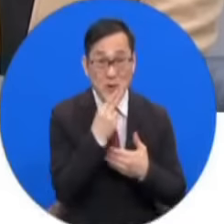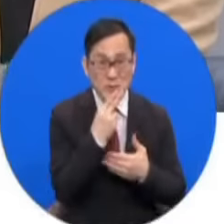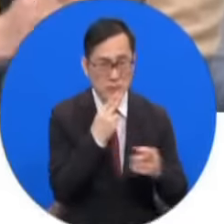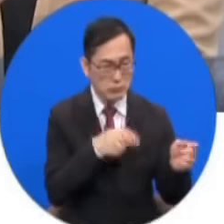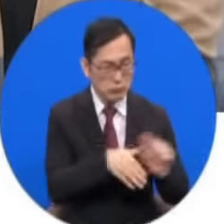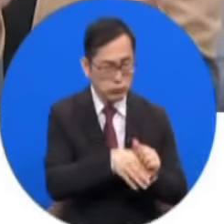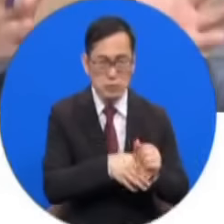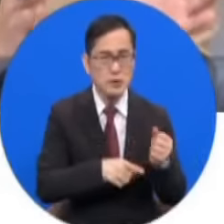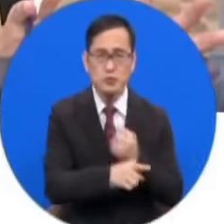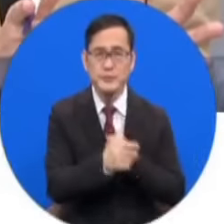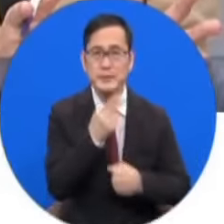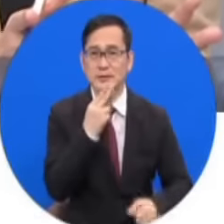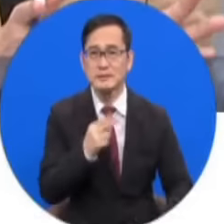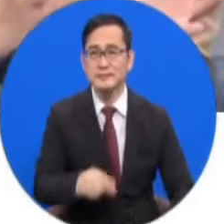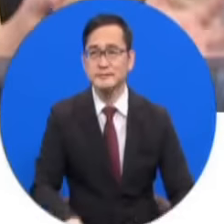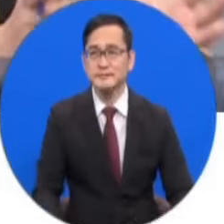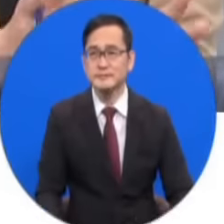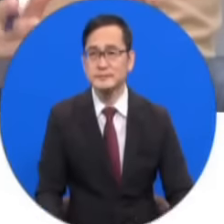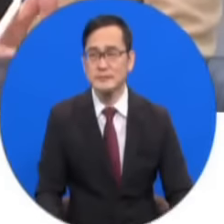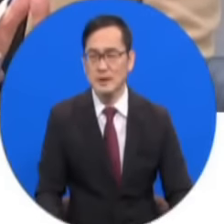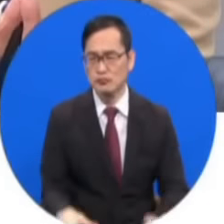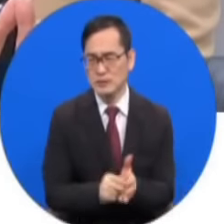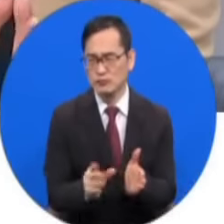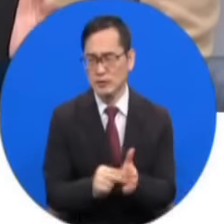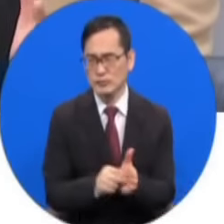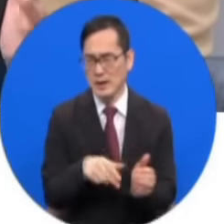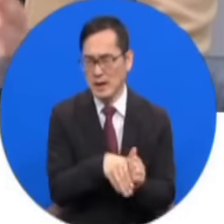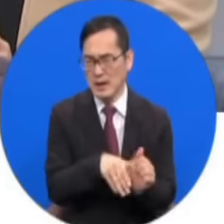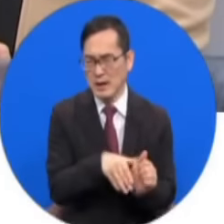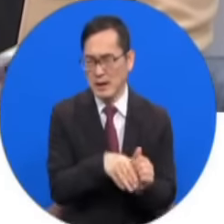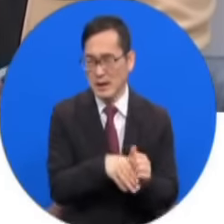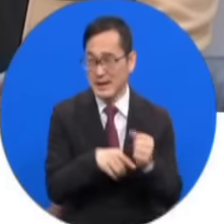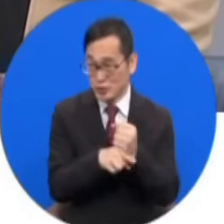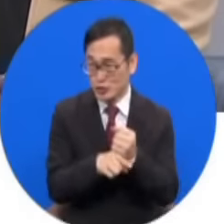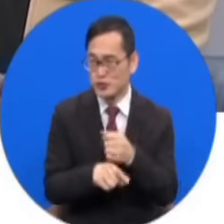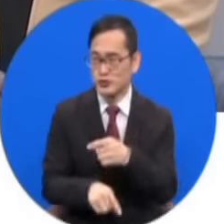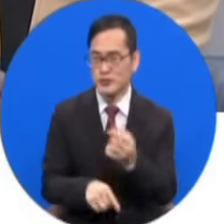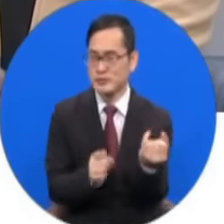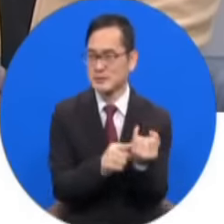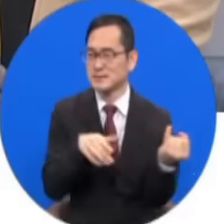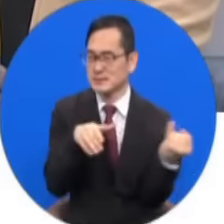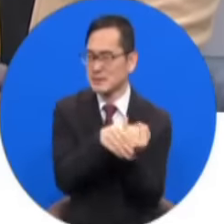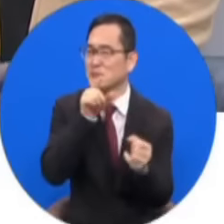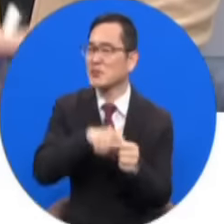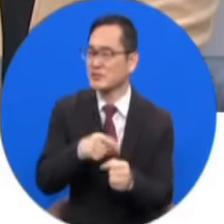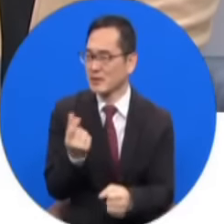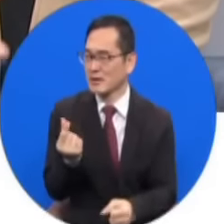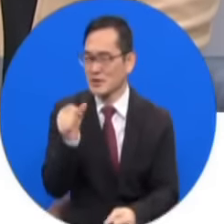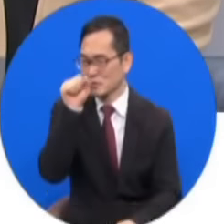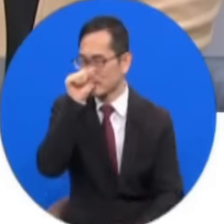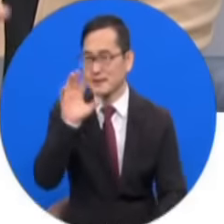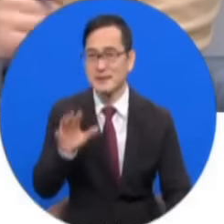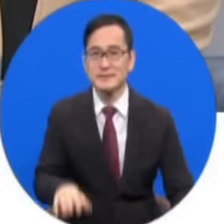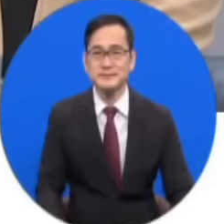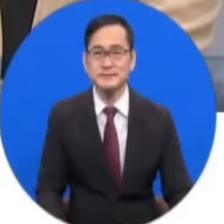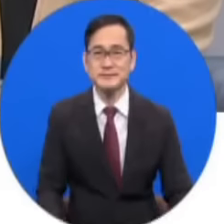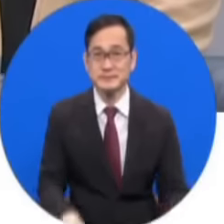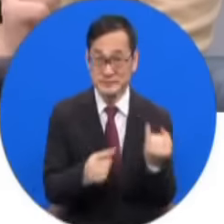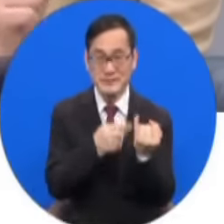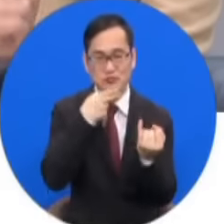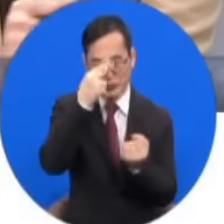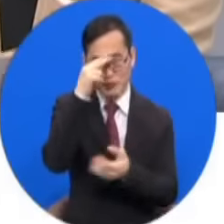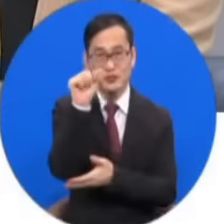것은 그냥 문다 씨를 문제삼기 위한 그런 과정 중에 일환으로 보인다 그래서 저는 문다 씨의 음주운전에